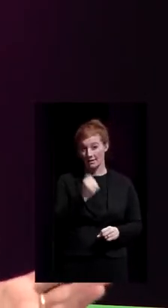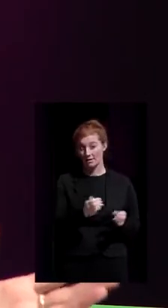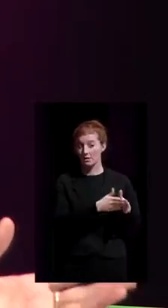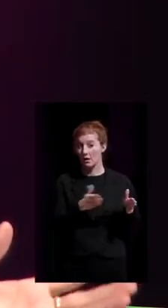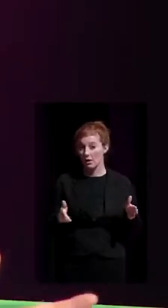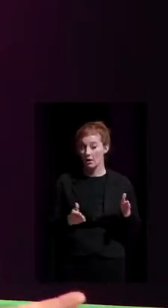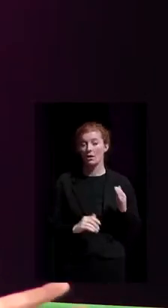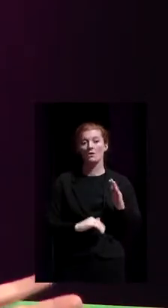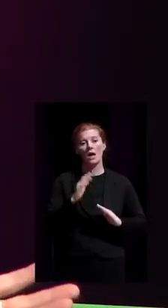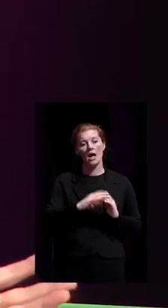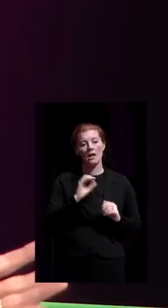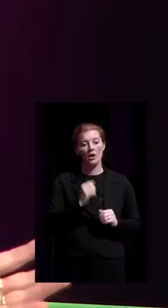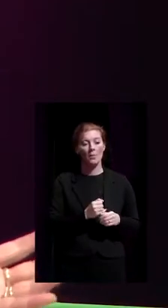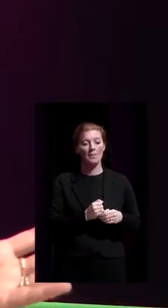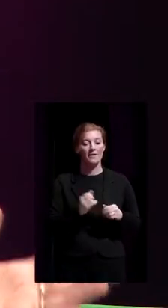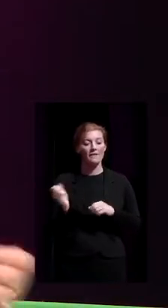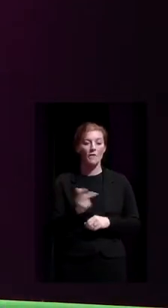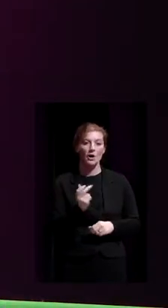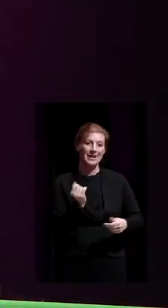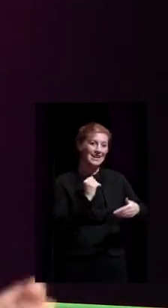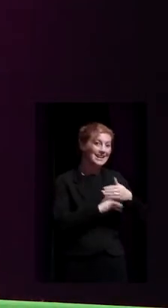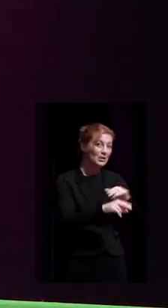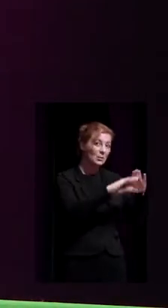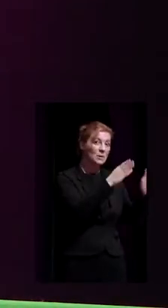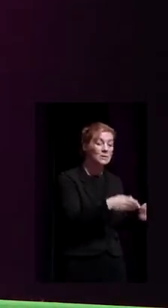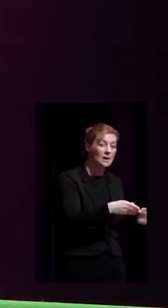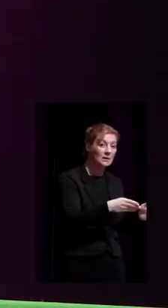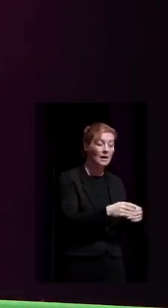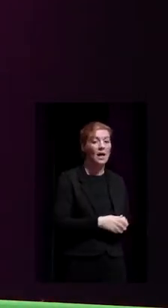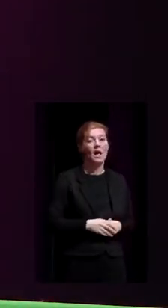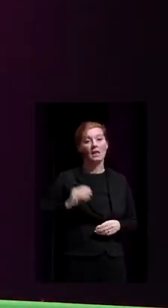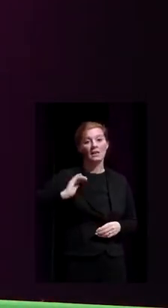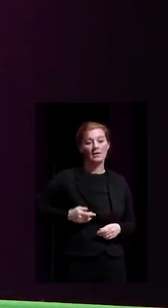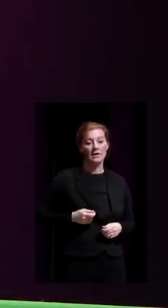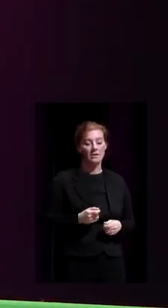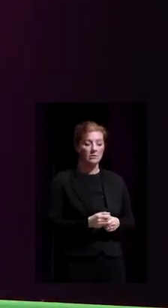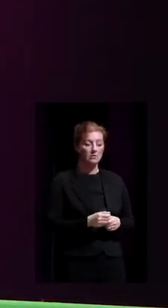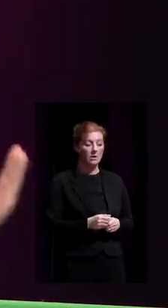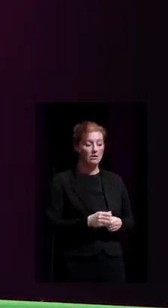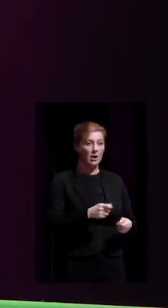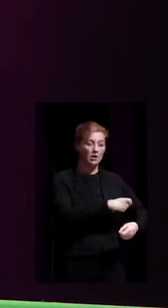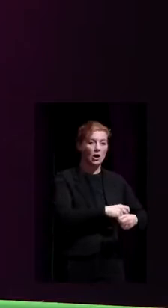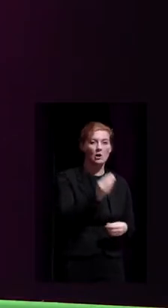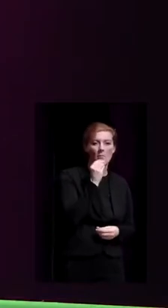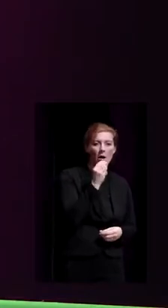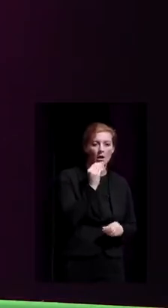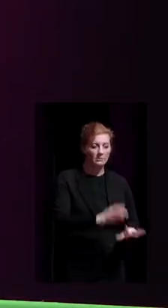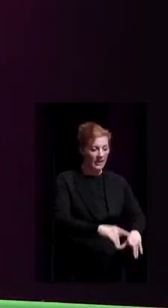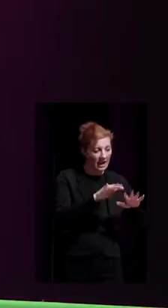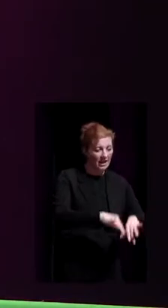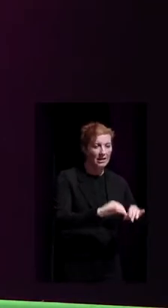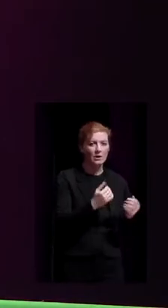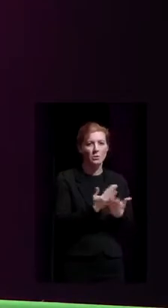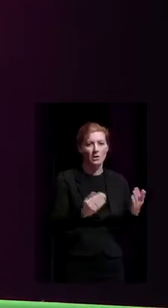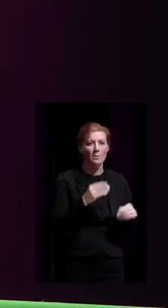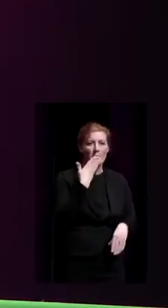inomhus föroreningar som vi bekymrade för. Det är att kvinnor lagade mat över ved och kol och inte hade ventilation. Men nu vet